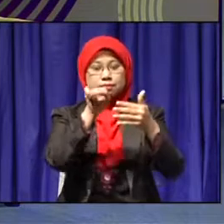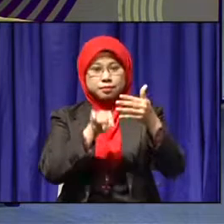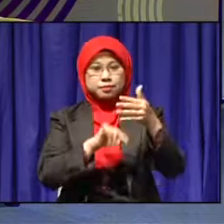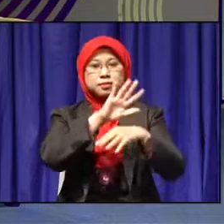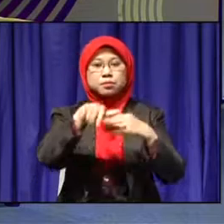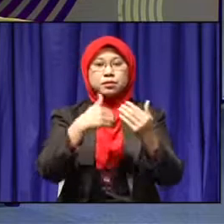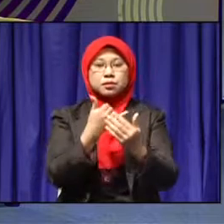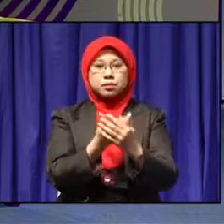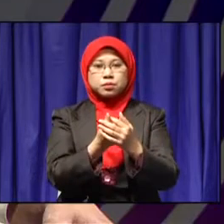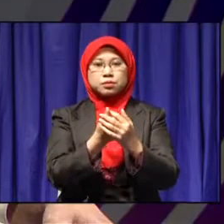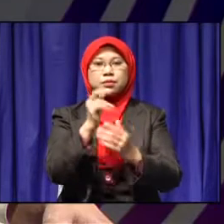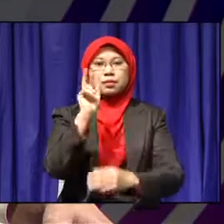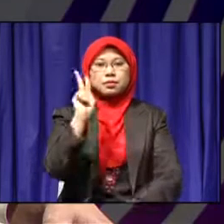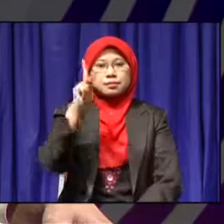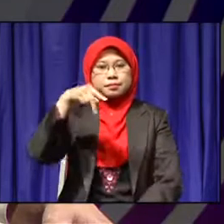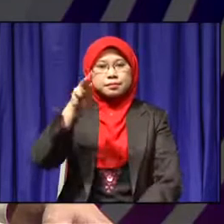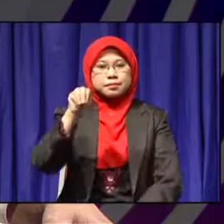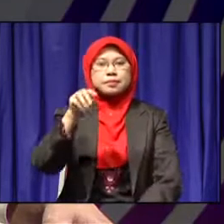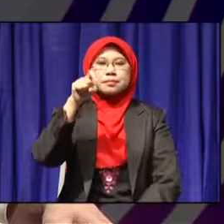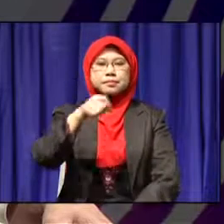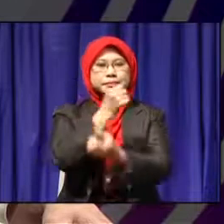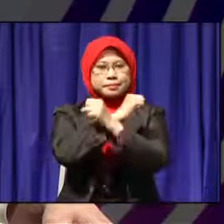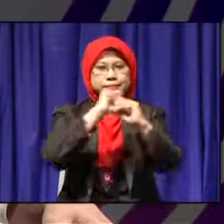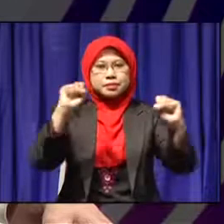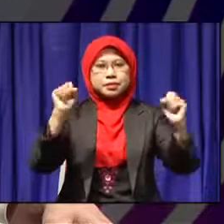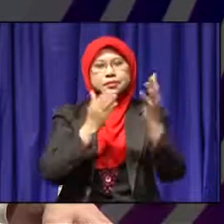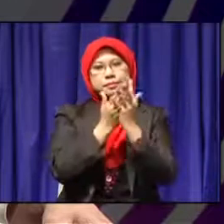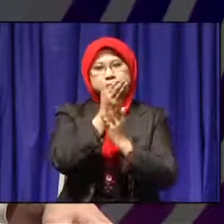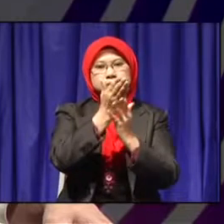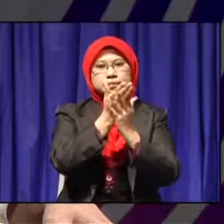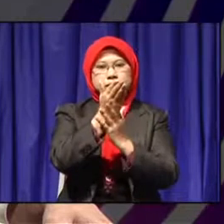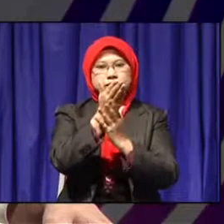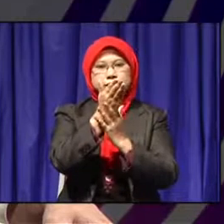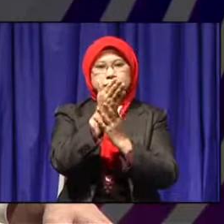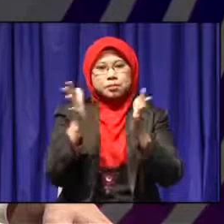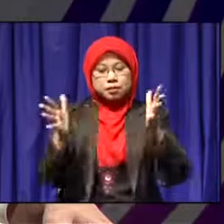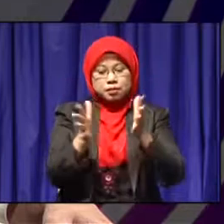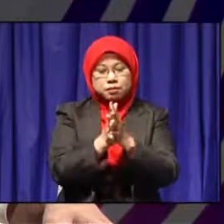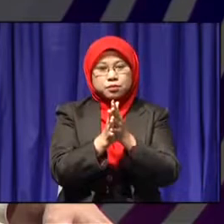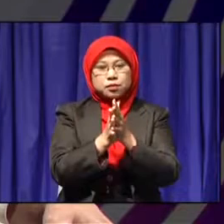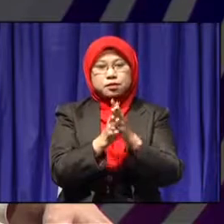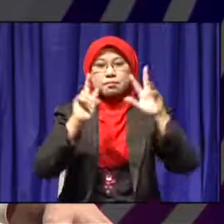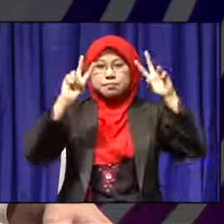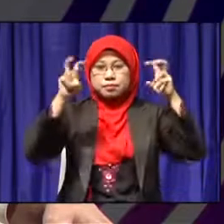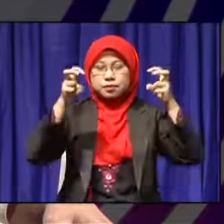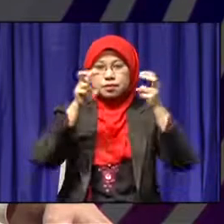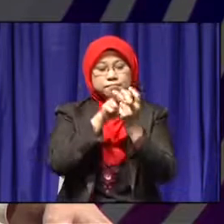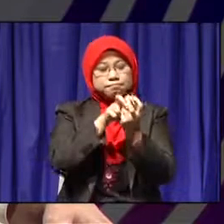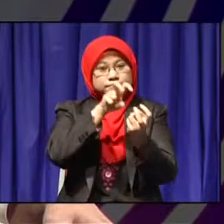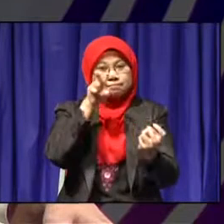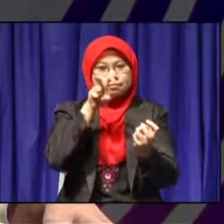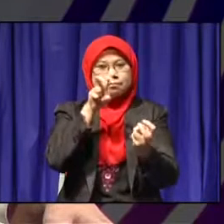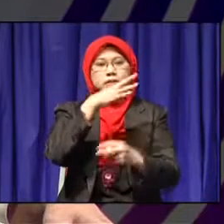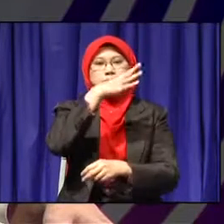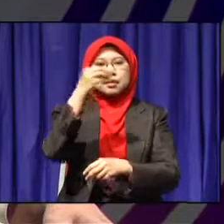TPM perlu menyediakan akses kepada gabungan mata pelajaran yang menarik dan